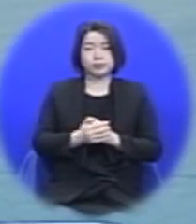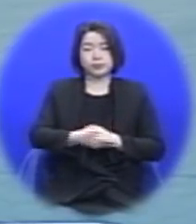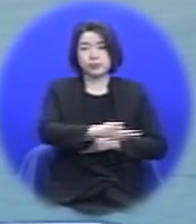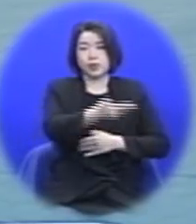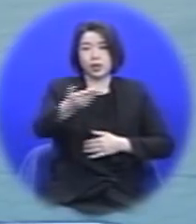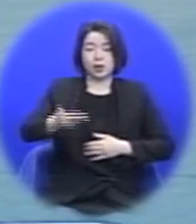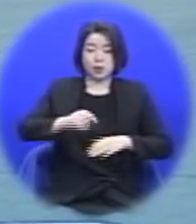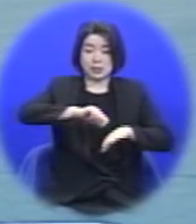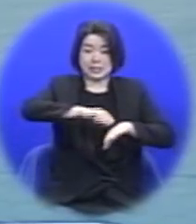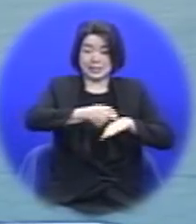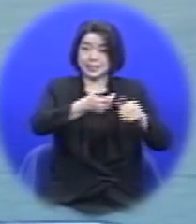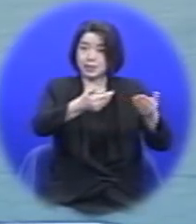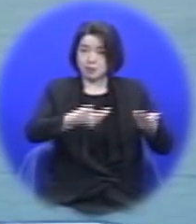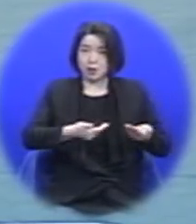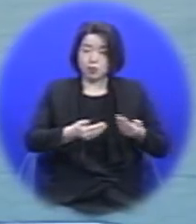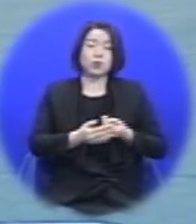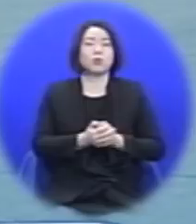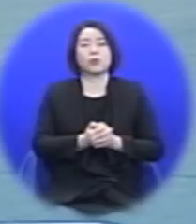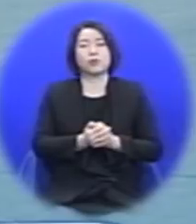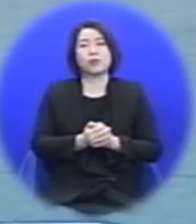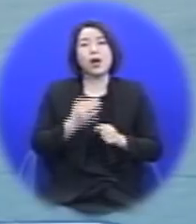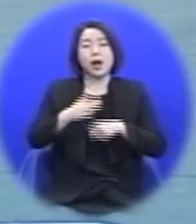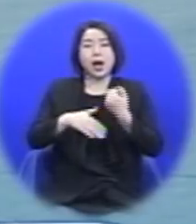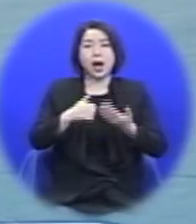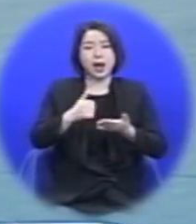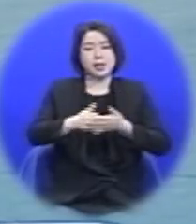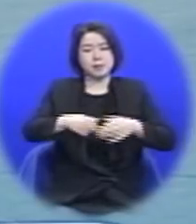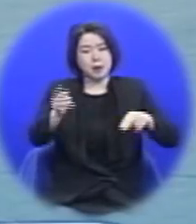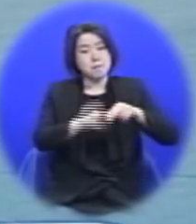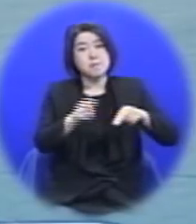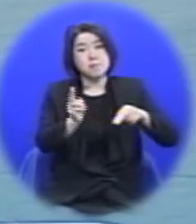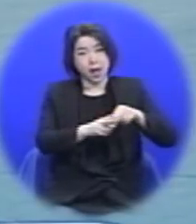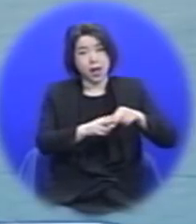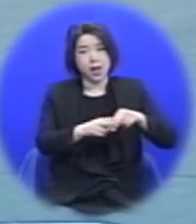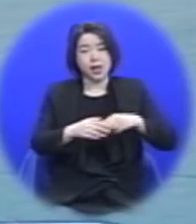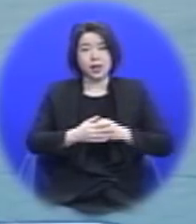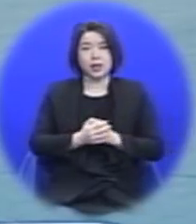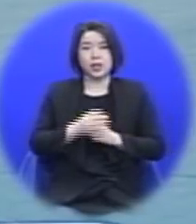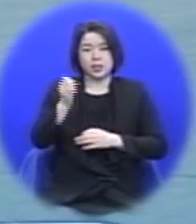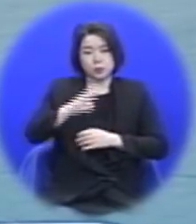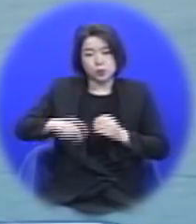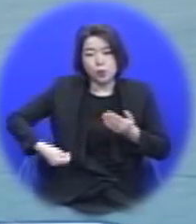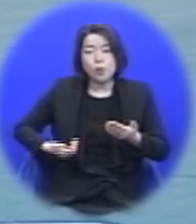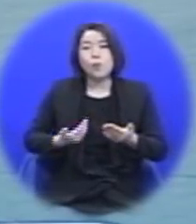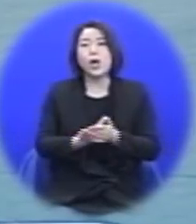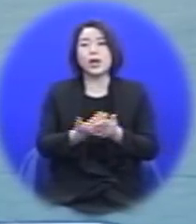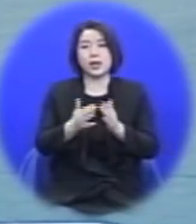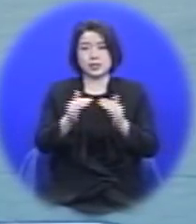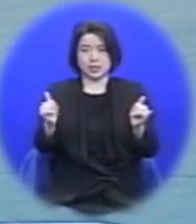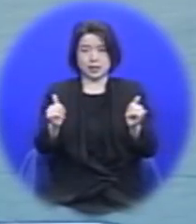여러분, 징계받고서 하나님이 매를 드셔서 그리고 회개한 사람